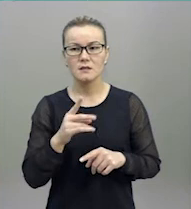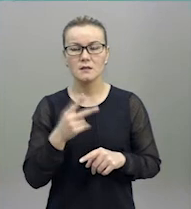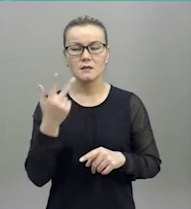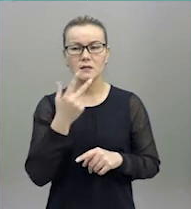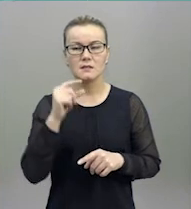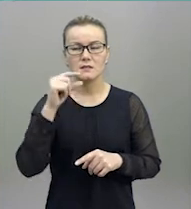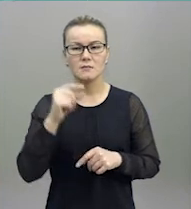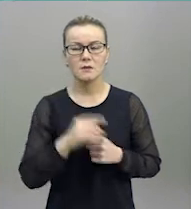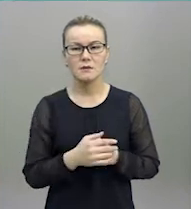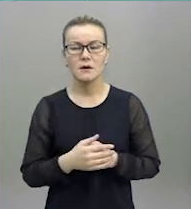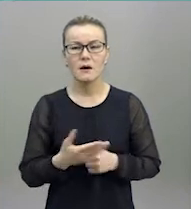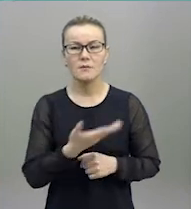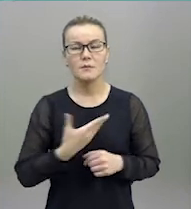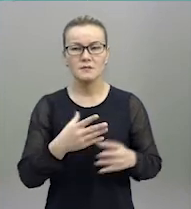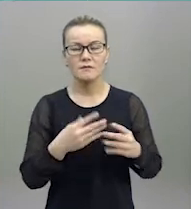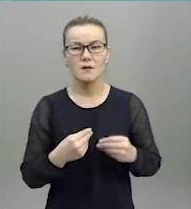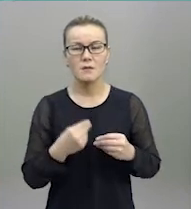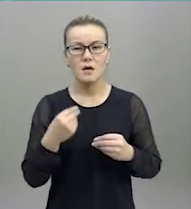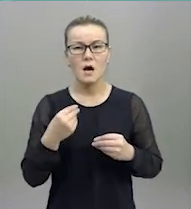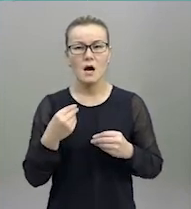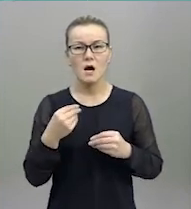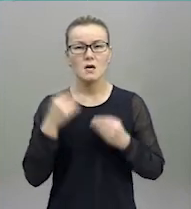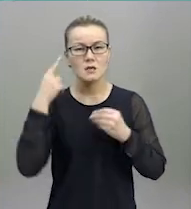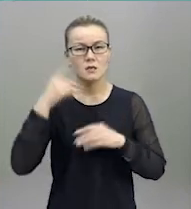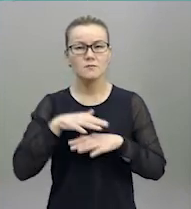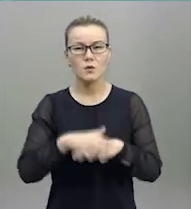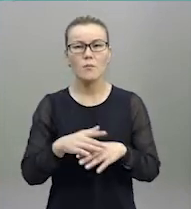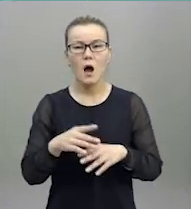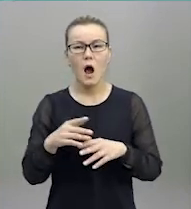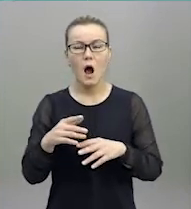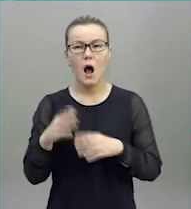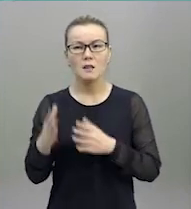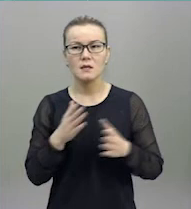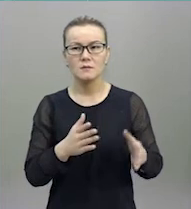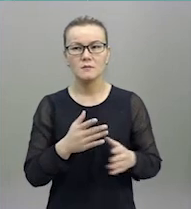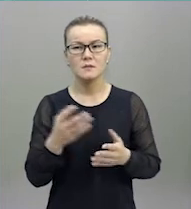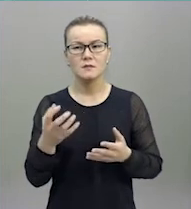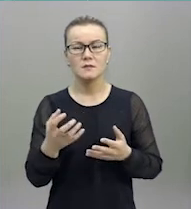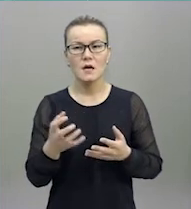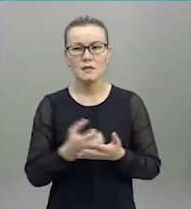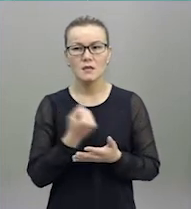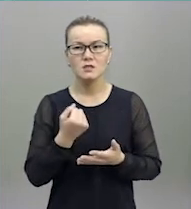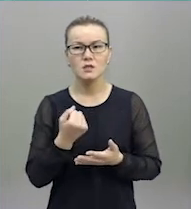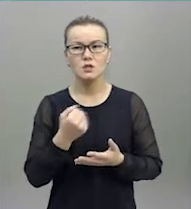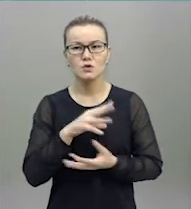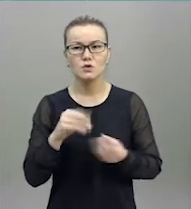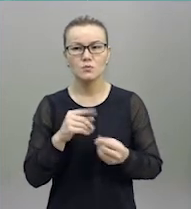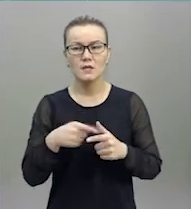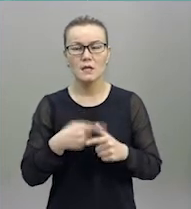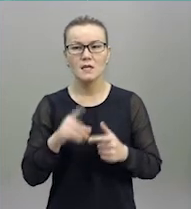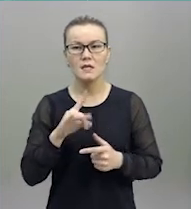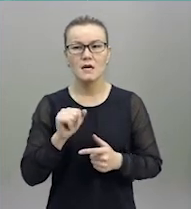мы с вами разберем алгоритм нахождения суммы или разности многочленов